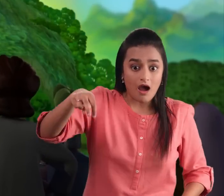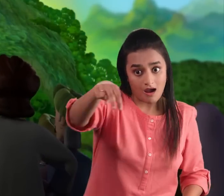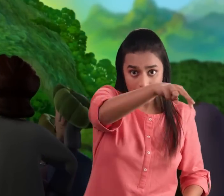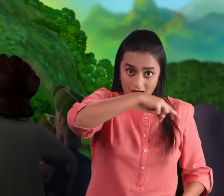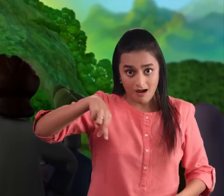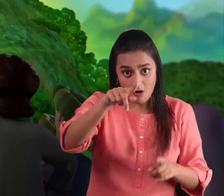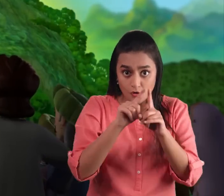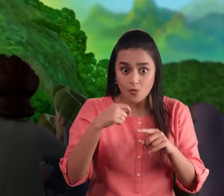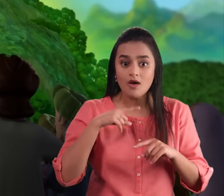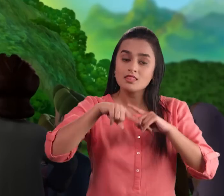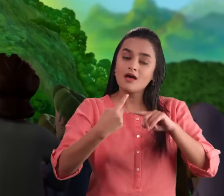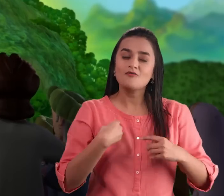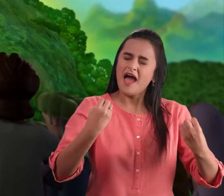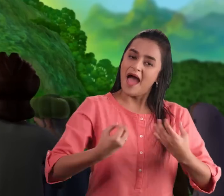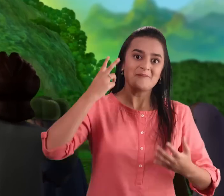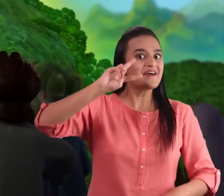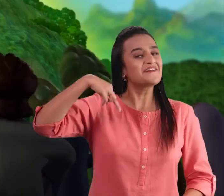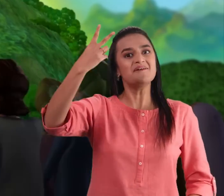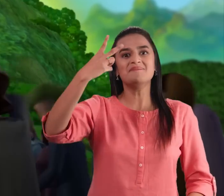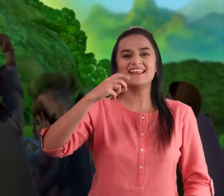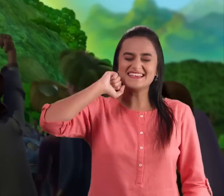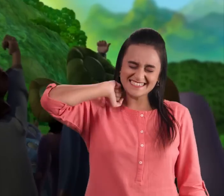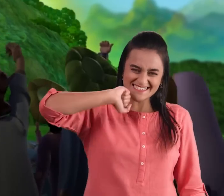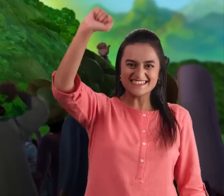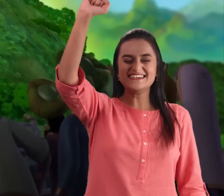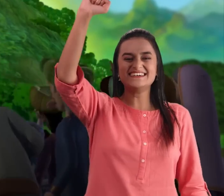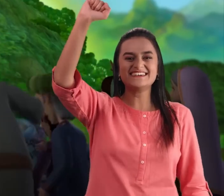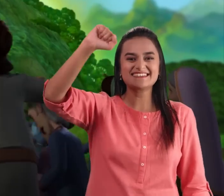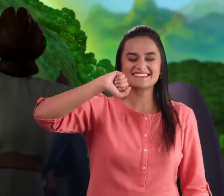मेरी परिक्रमा करोगे तो मैं बहुत प्रसन्न होऊंगा।